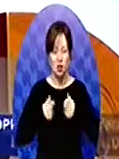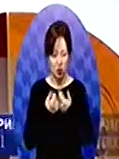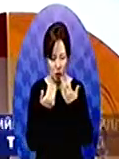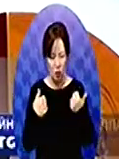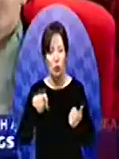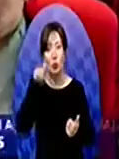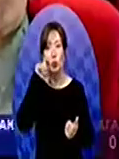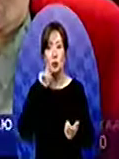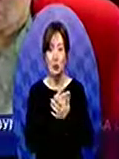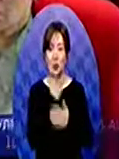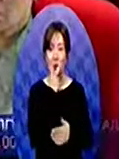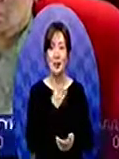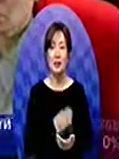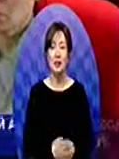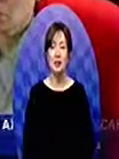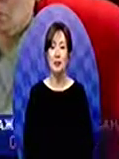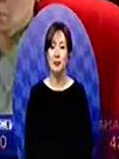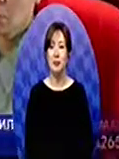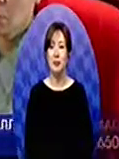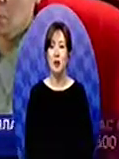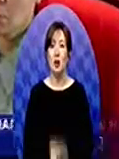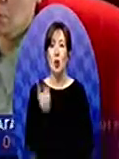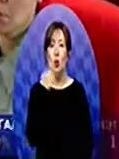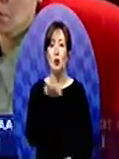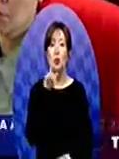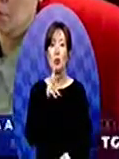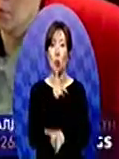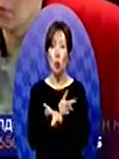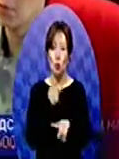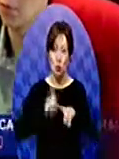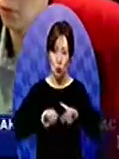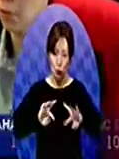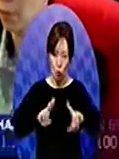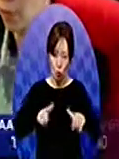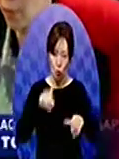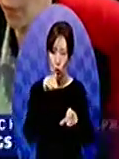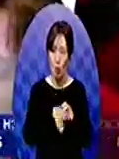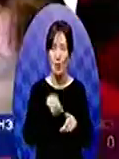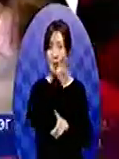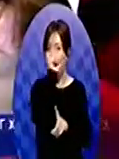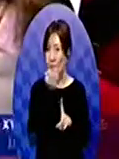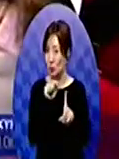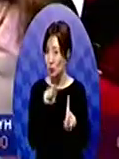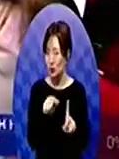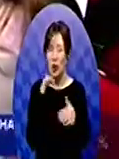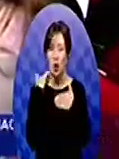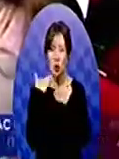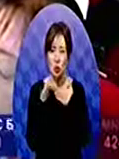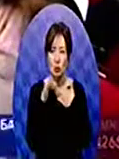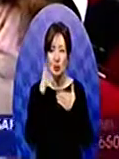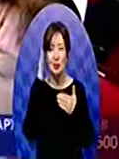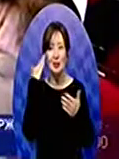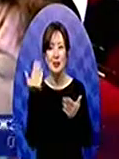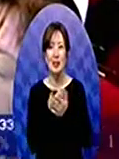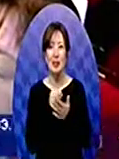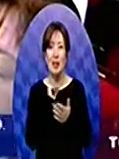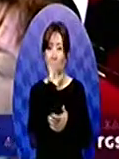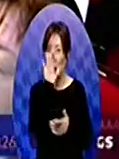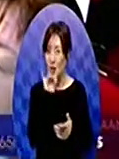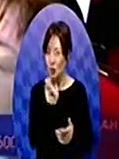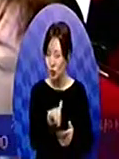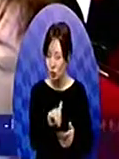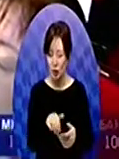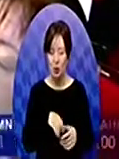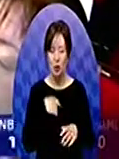юм а. За, үндсэн хуульд нэмэлт өөрчлөлт оруулах асуудлаар явуулах зөвлөлдөх санал асуулгад оролцогчдын хувьд үндсэн